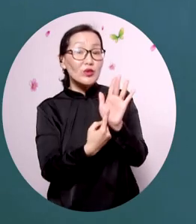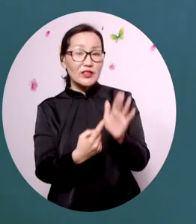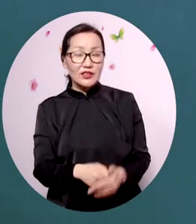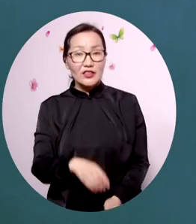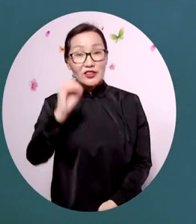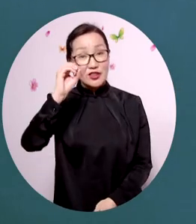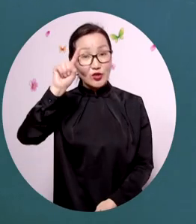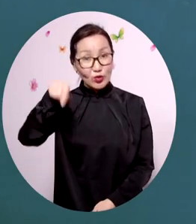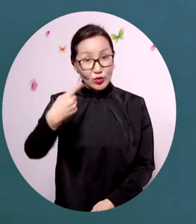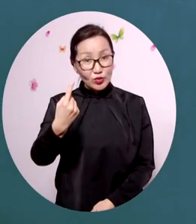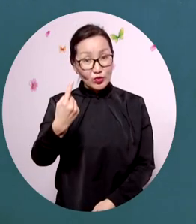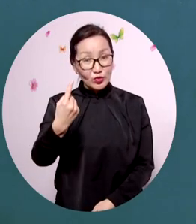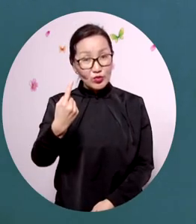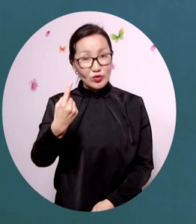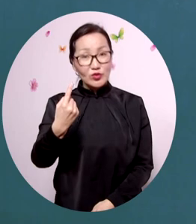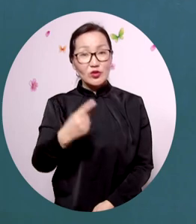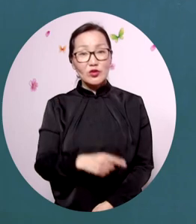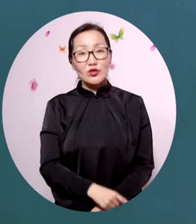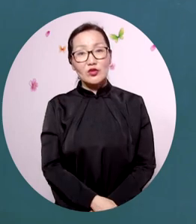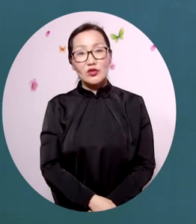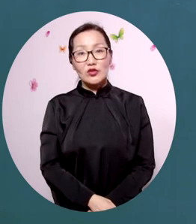Тэг бүхэл